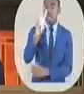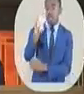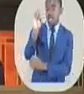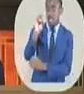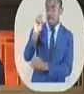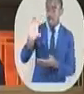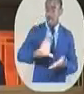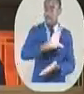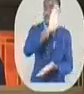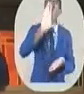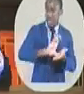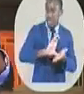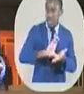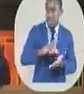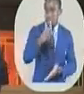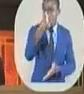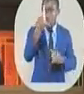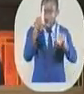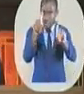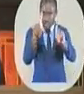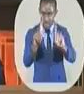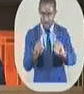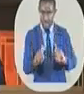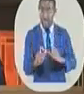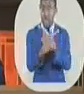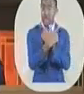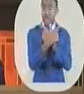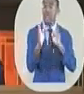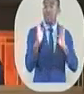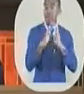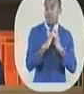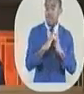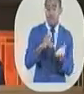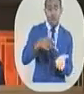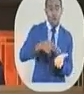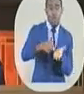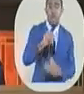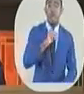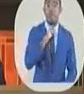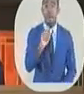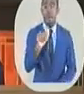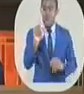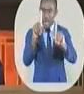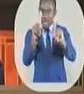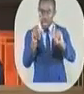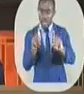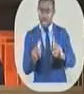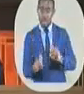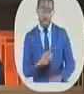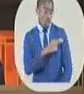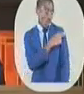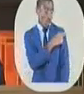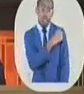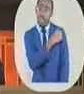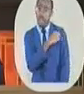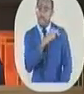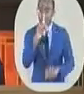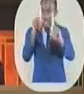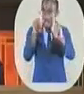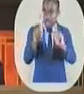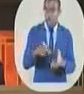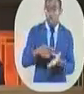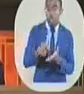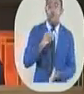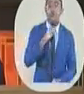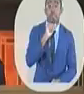centres tests sur l'ensemble du territoire. La gratuité des tests dans les structures publiques